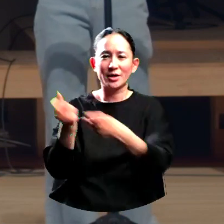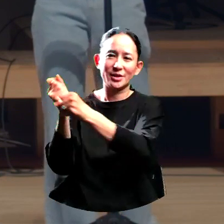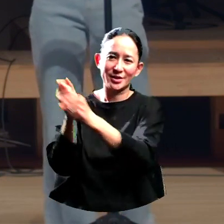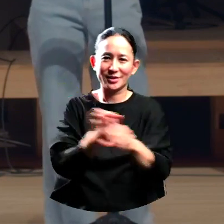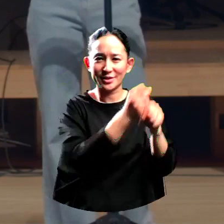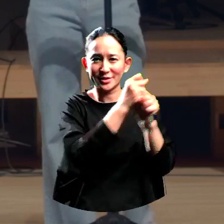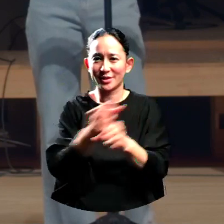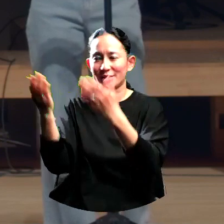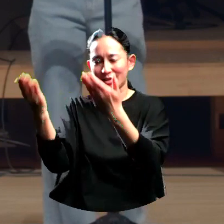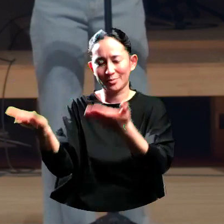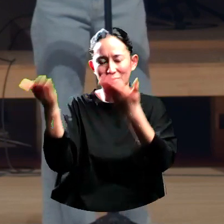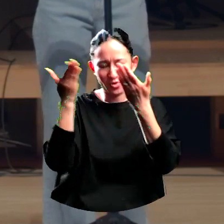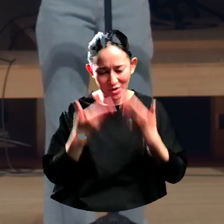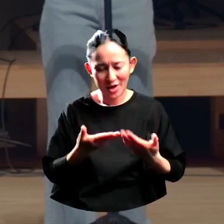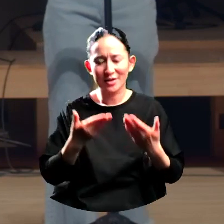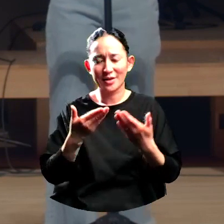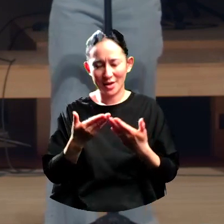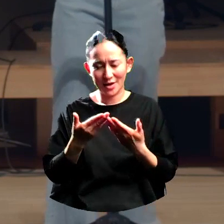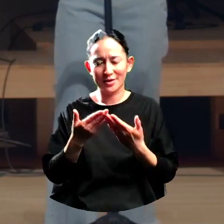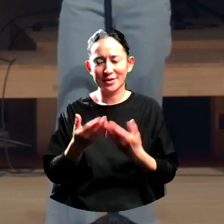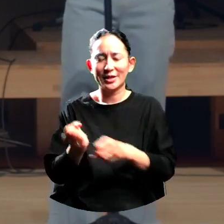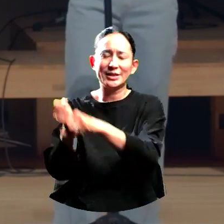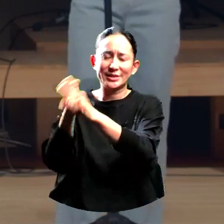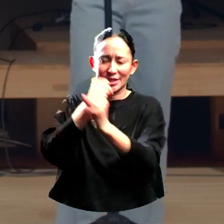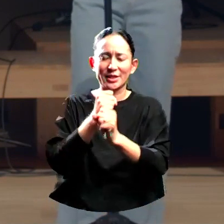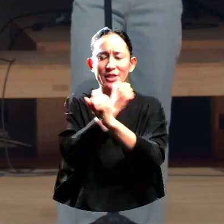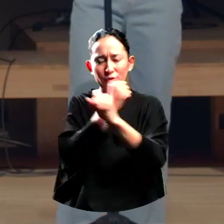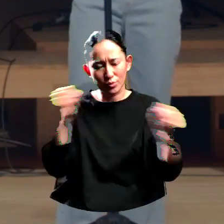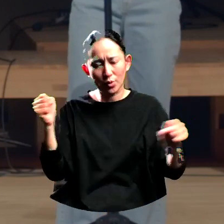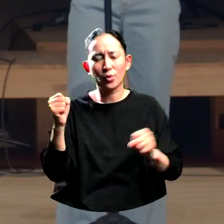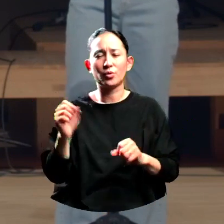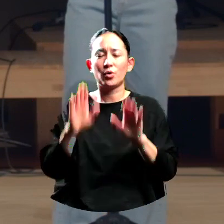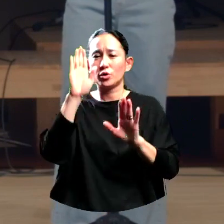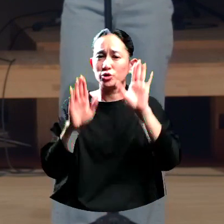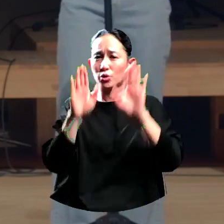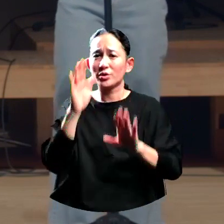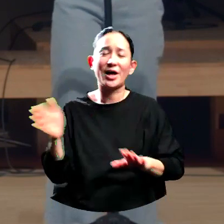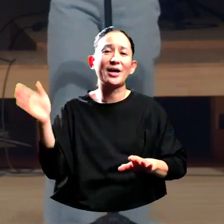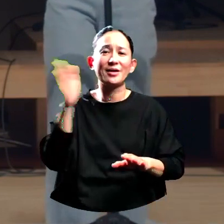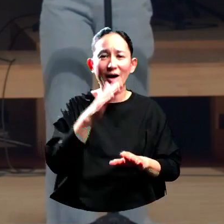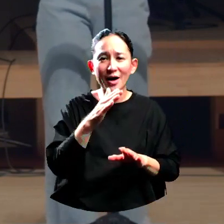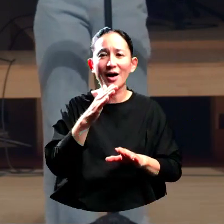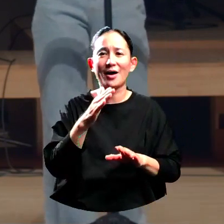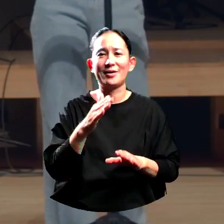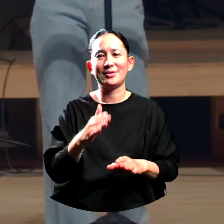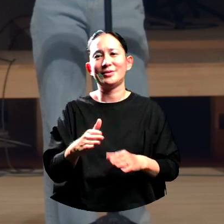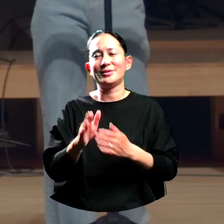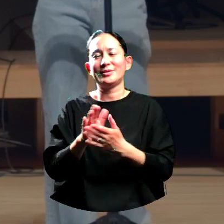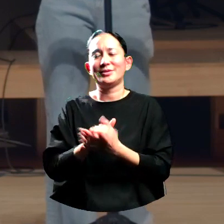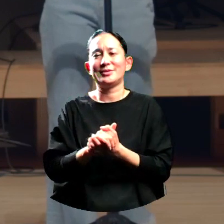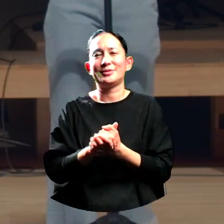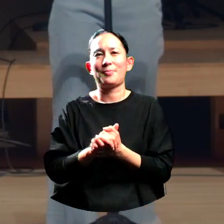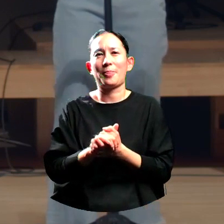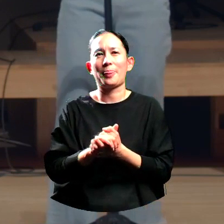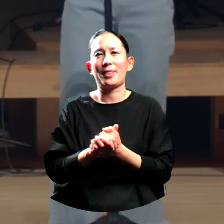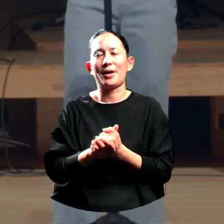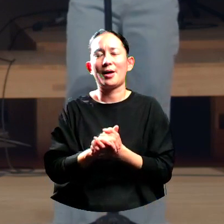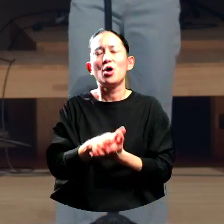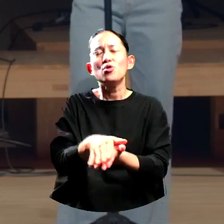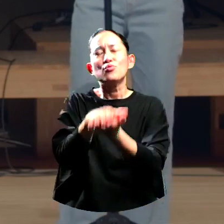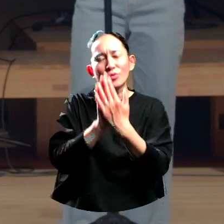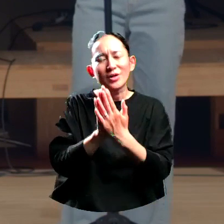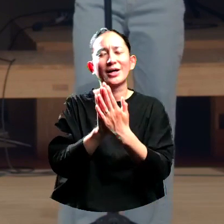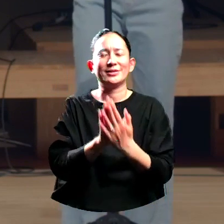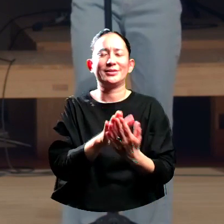不能と思える状態から回復できたことを感謝します。 Many people from around the world have encouraged me and prayed for me, and